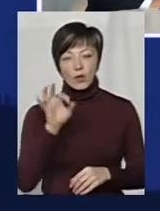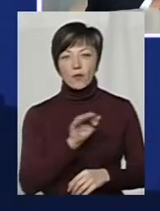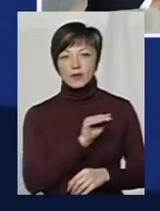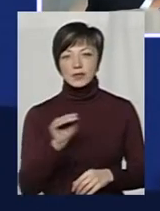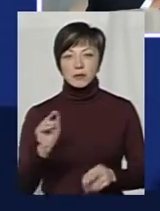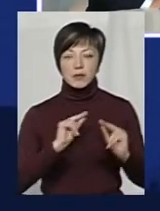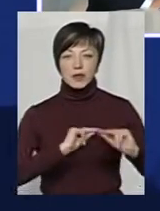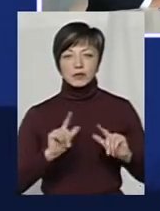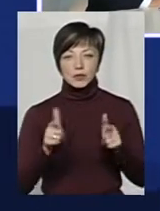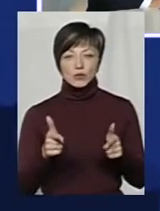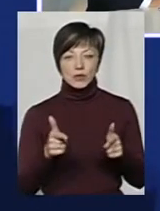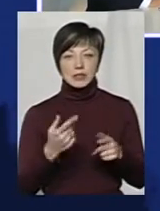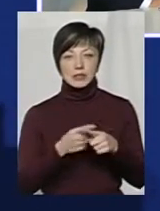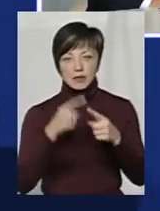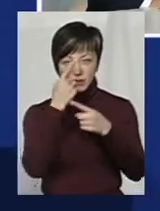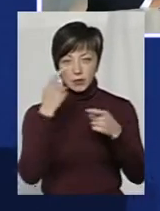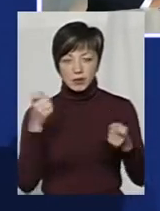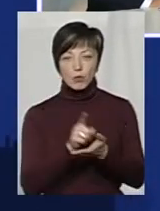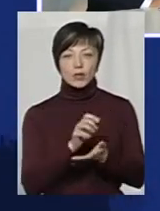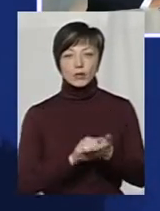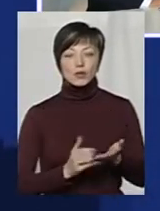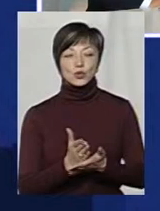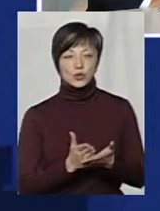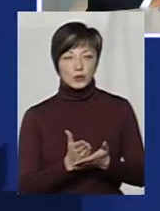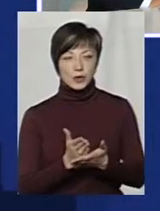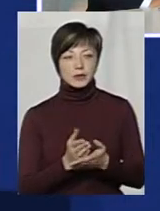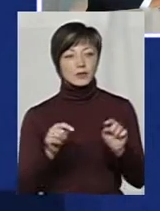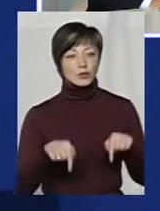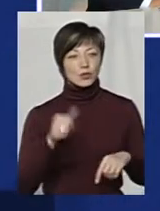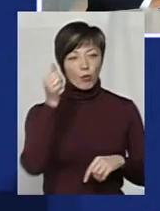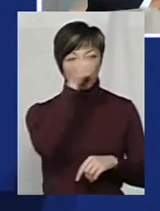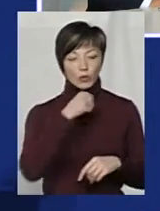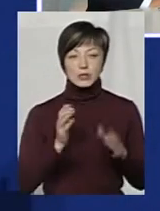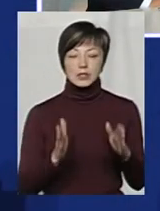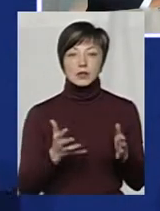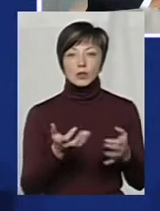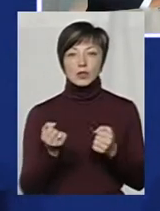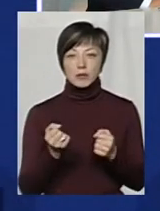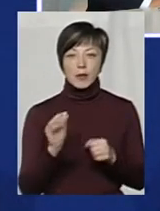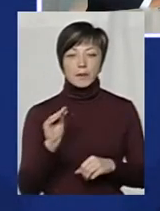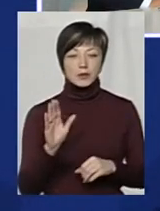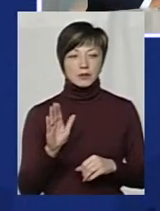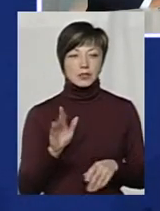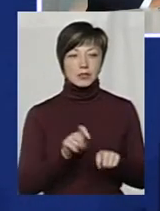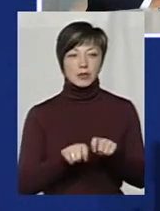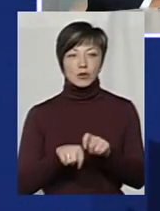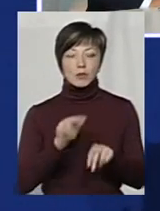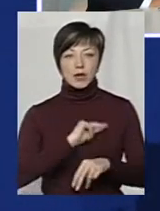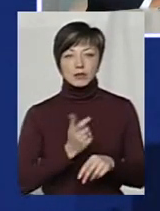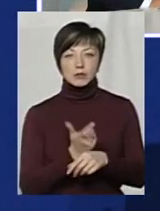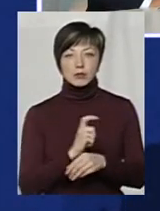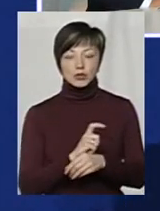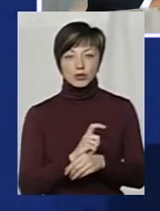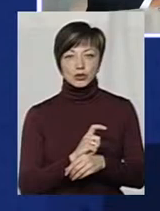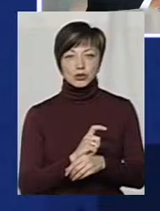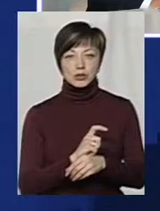мене інформація, оце, що я сказав, це з фіскальної служби. В цьому році тільки отримали посвідчення інспектори праці, більше,